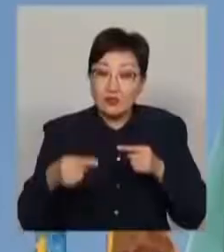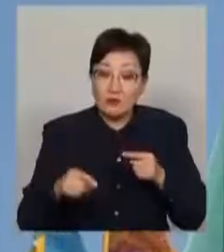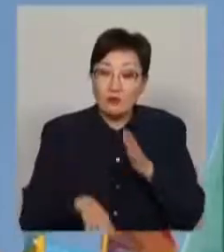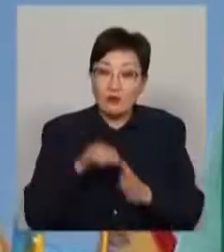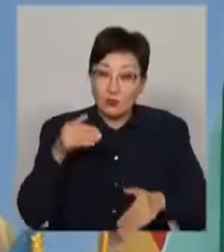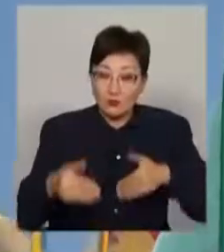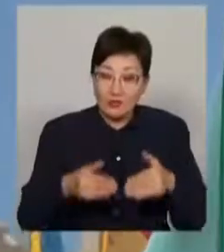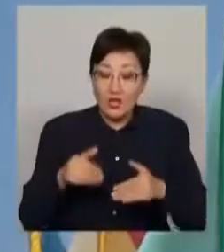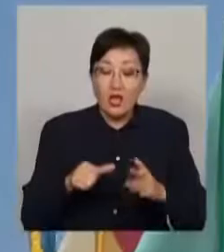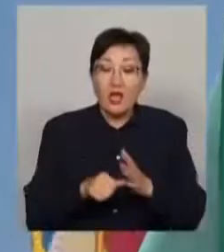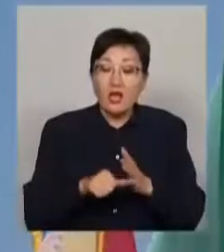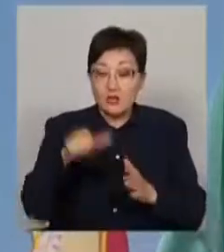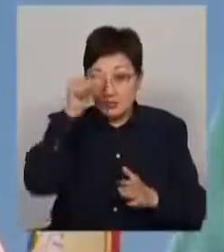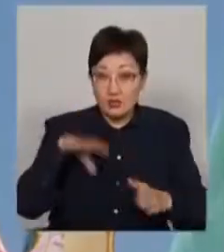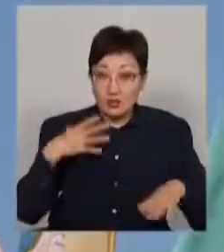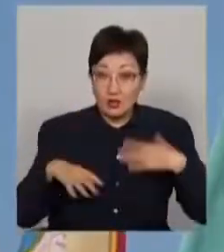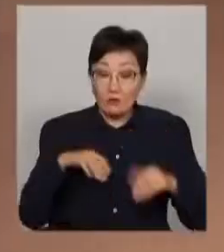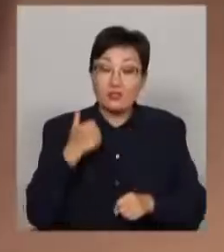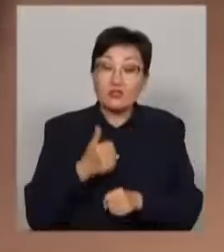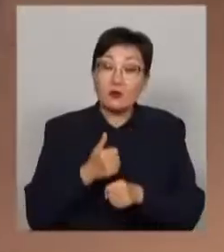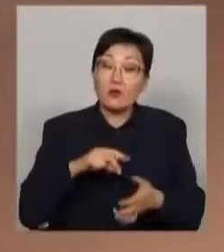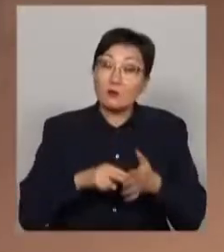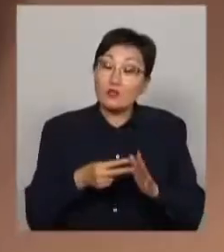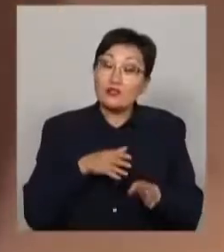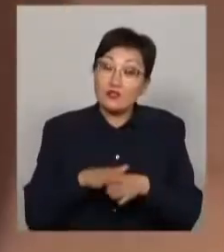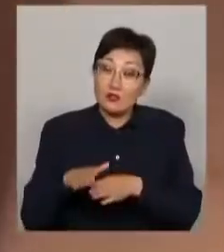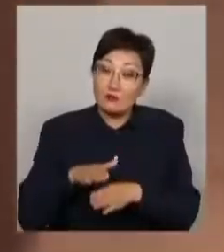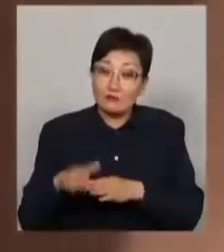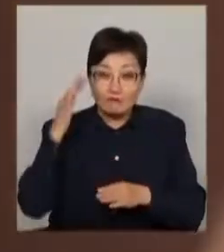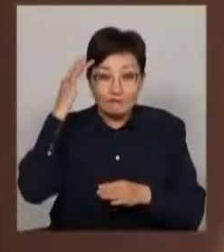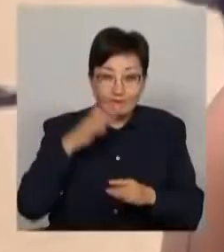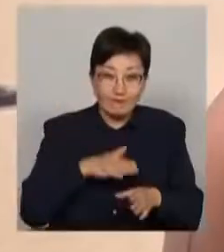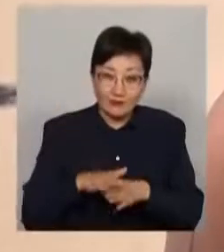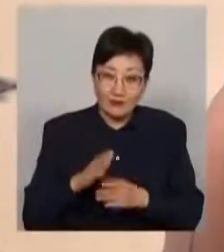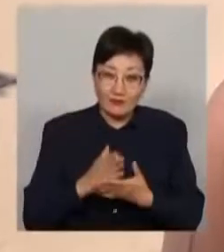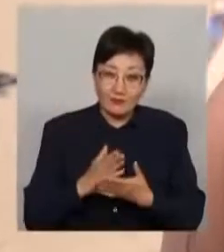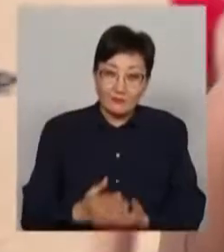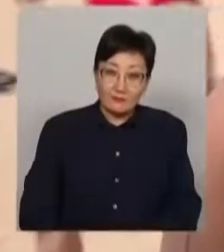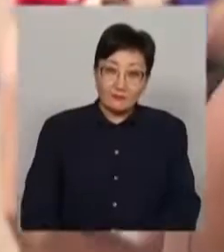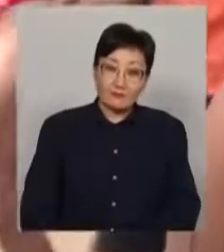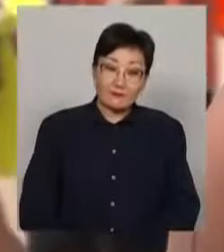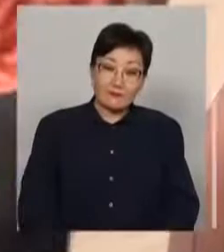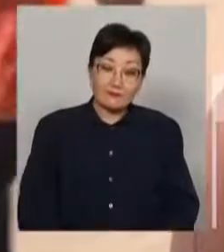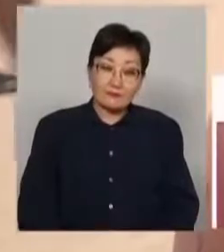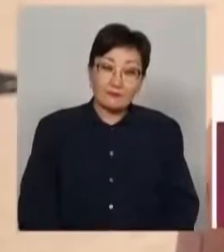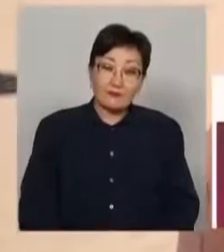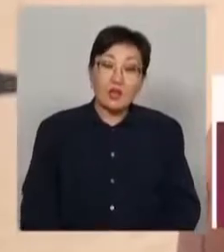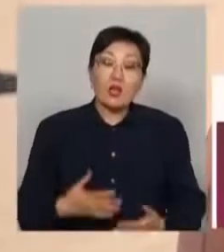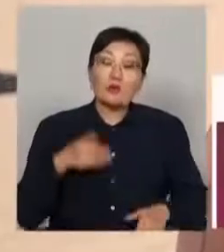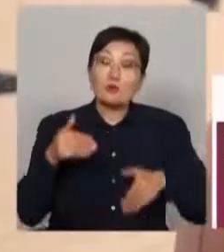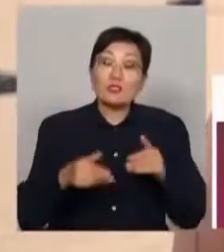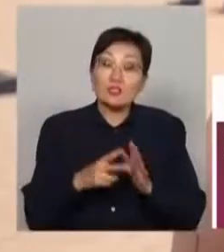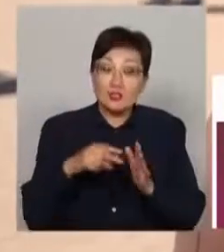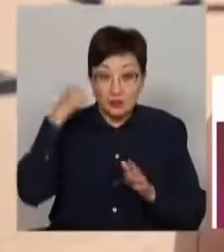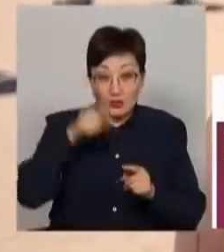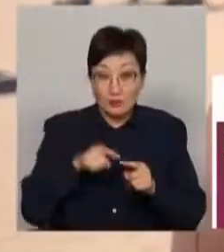атану үшін 6 ай дайындалғанын айтады. Бастысы мақсаты орындалып, еңбегі ақталды. Занимаюсь плаванием уже 7 лет. Жүзумен 7